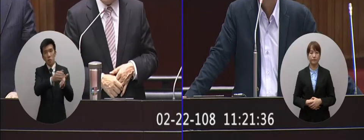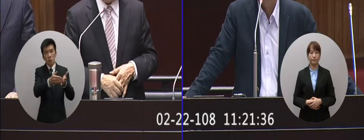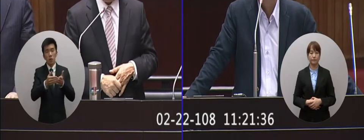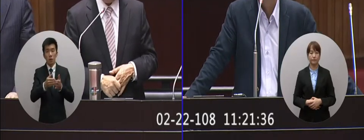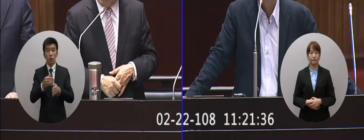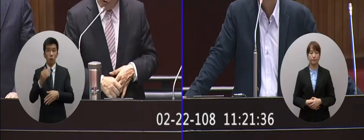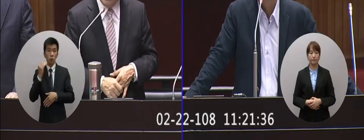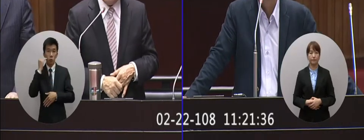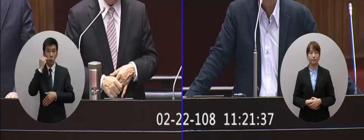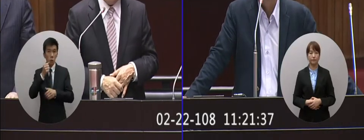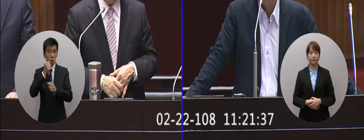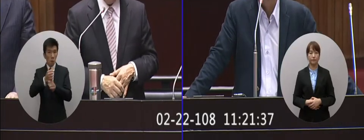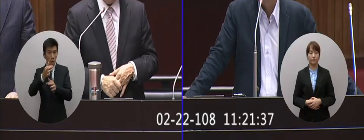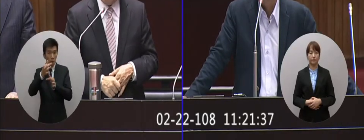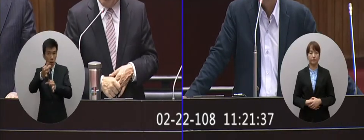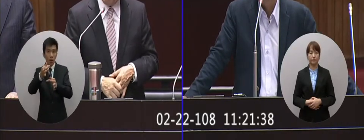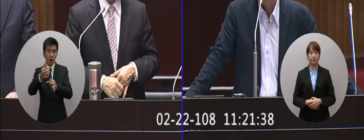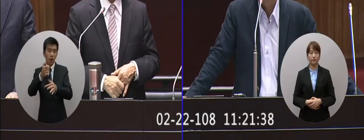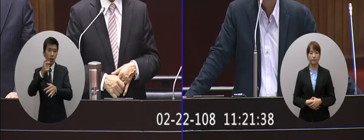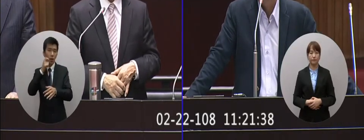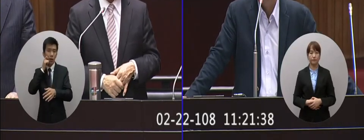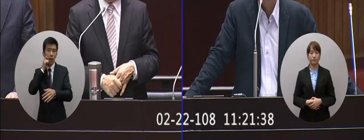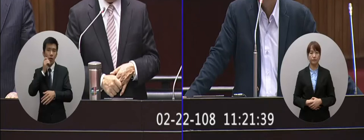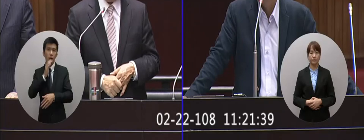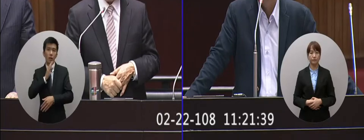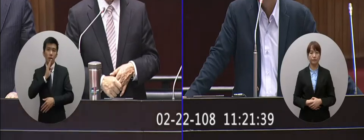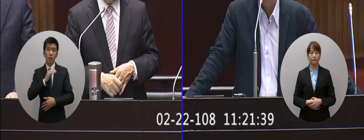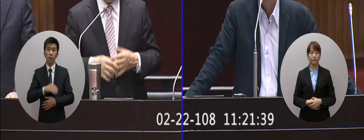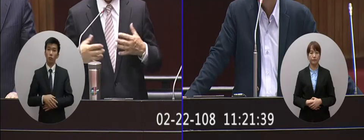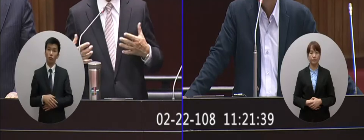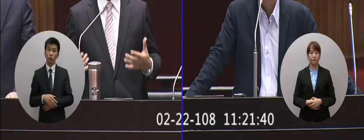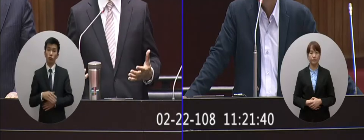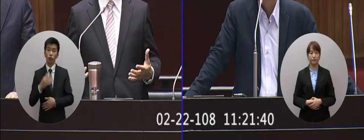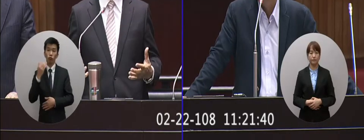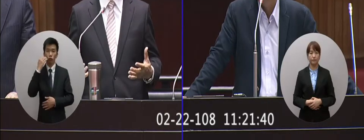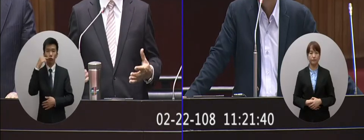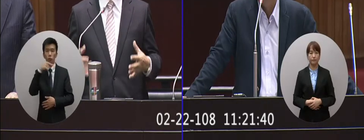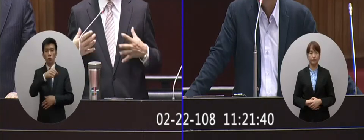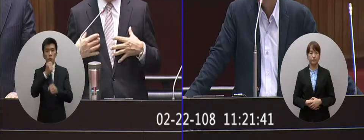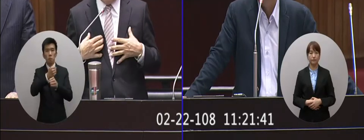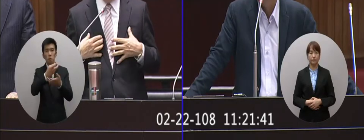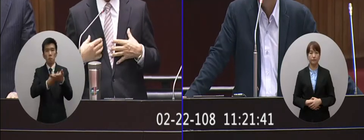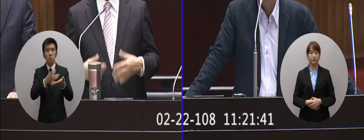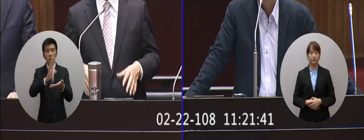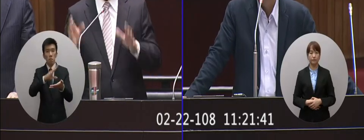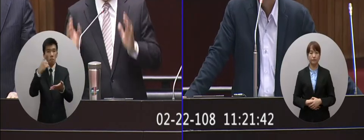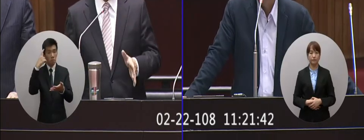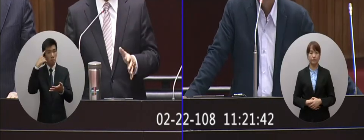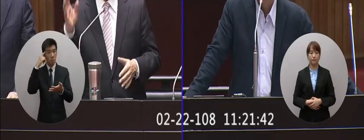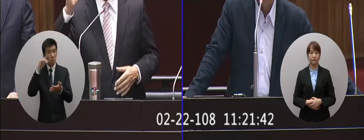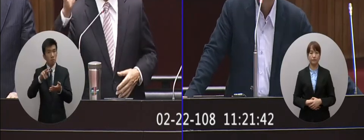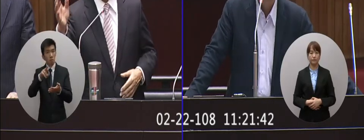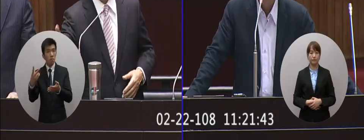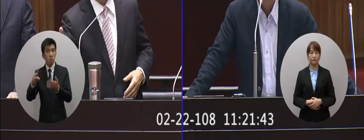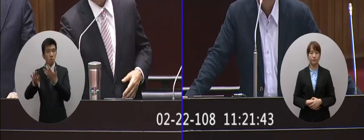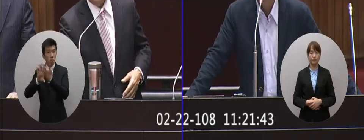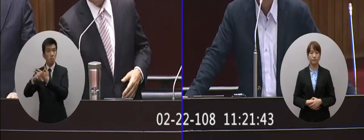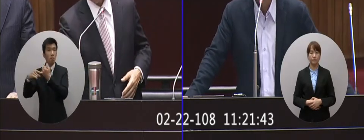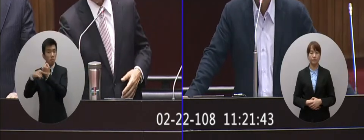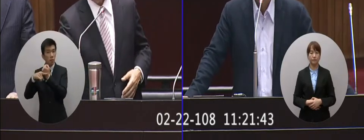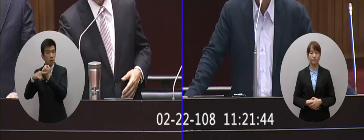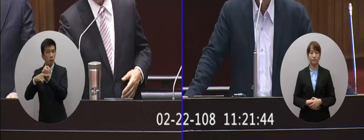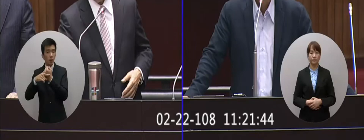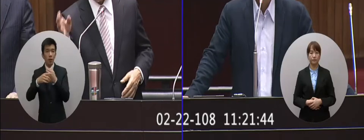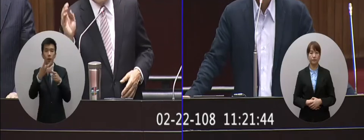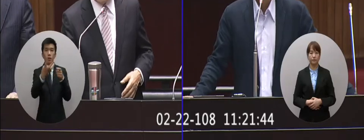要做较到嘛困难啦，嘛无必要安尼啦。所以即马研讨就是讲，唔免。一个淘汰